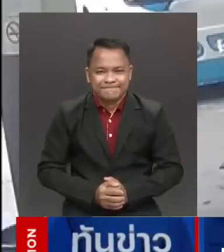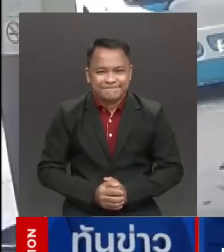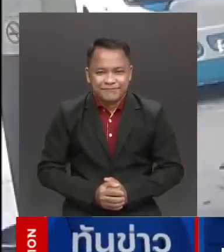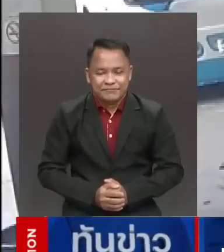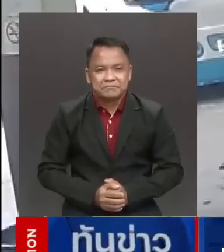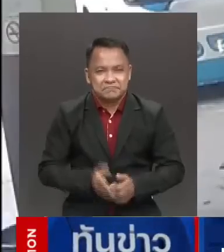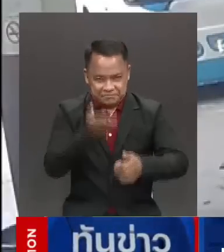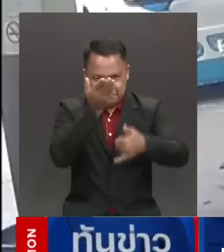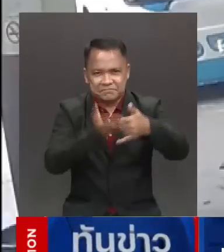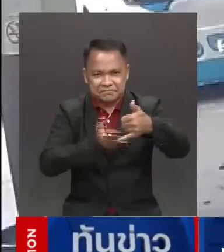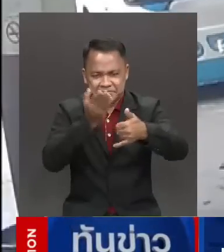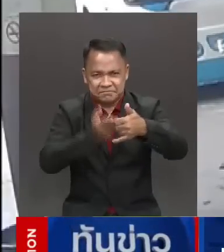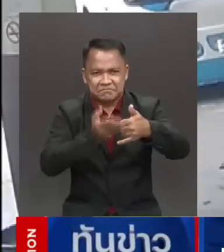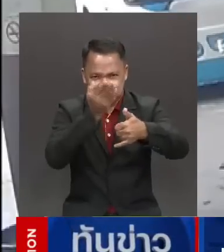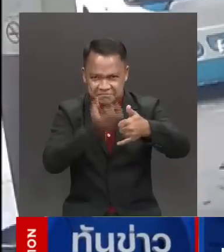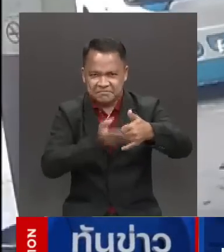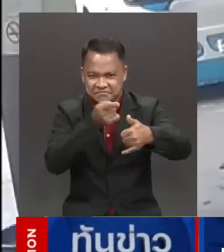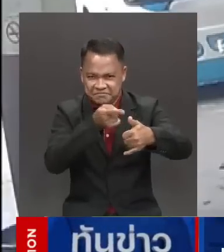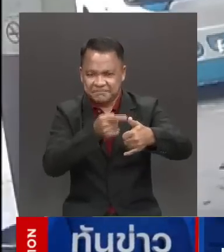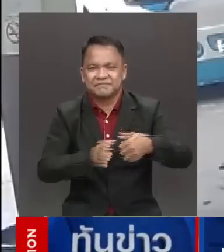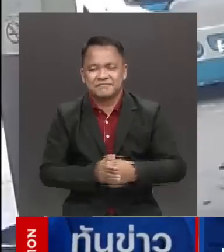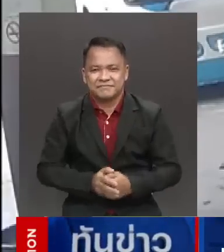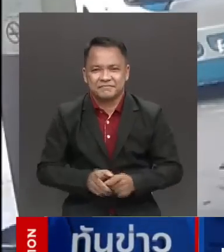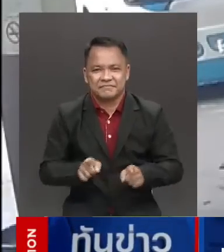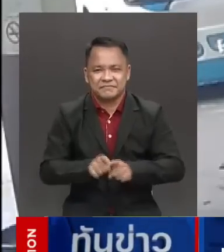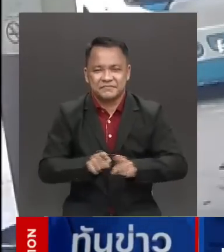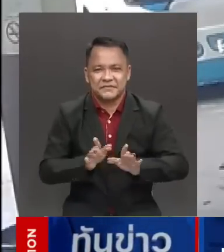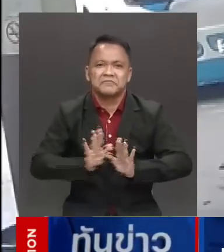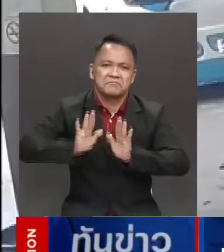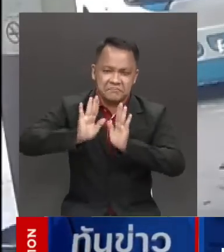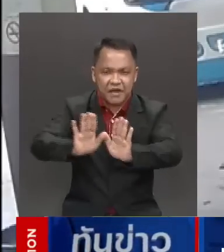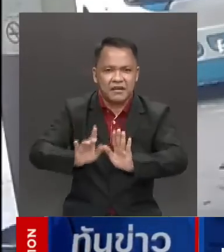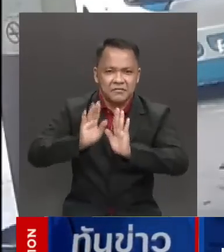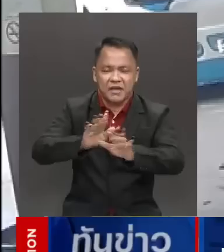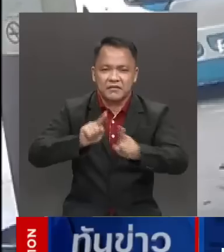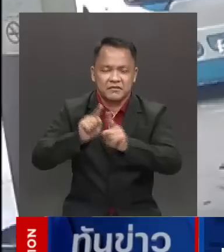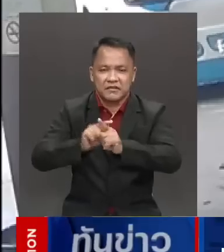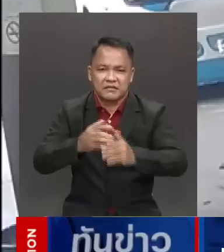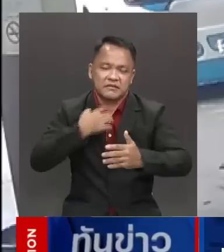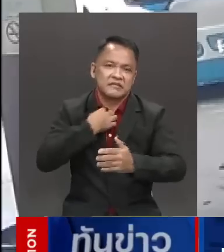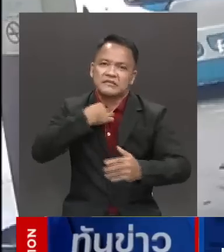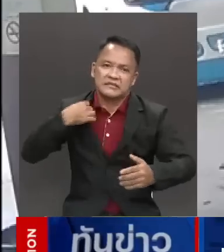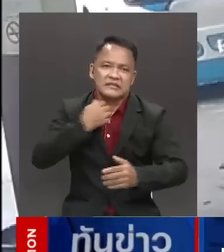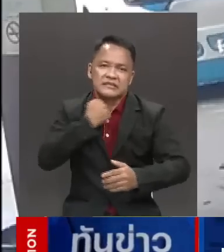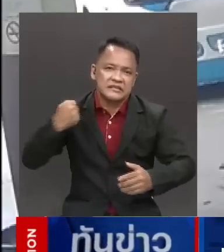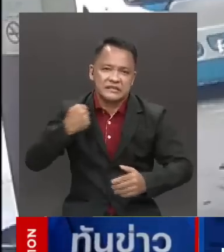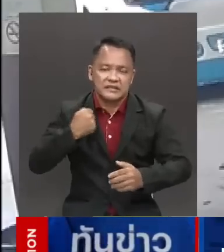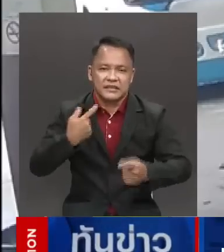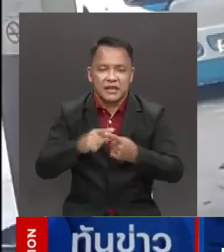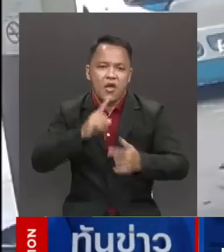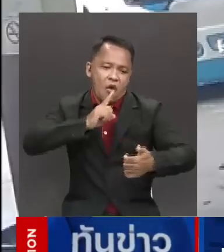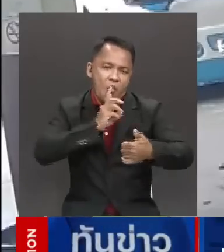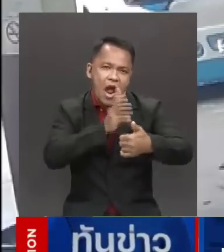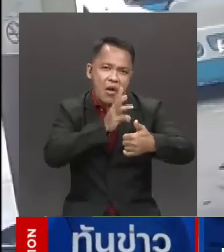พฤติกรรมเนี่ยไม่ธรรมดาเลยนะคะทั้งผลักอกทั้งกระชากคอเสื้อด่